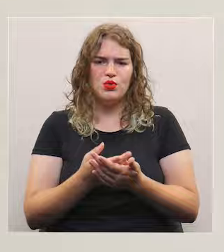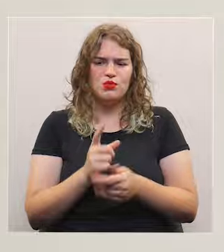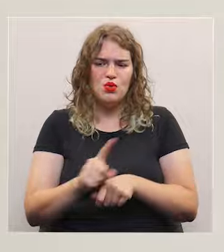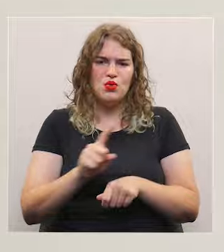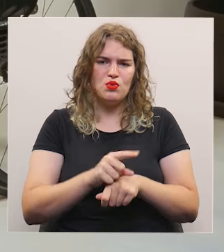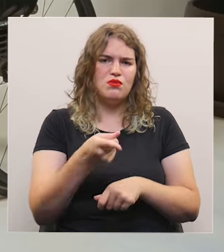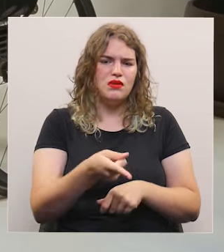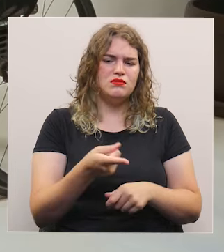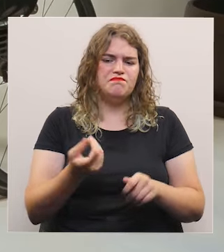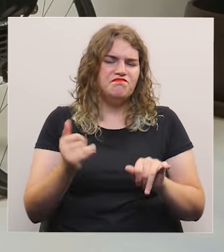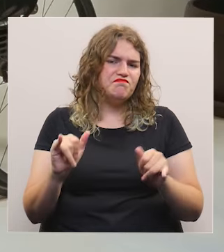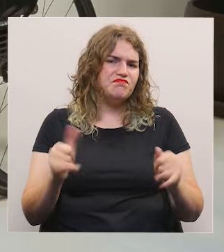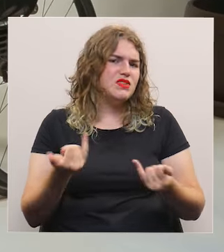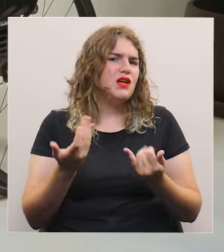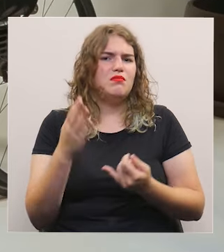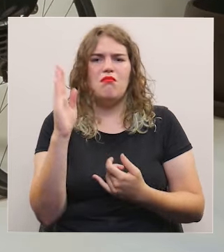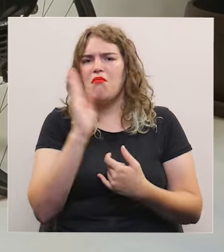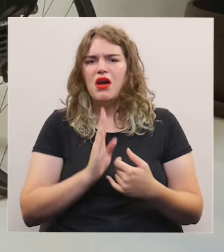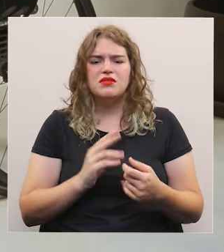ceva?